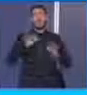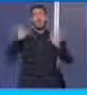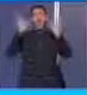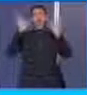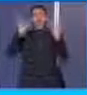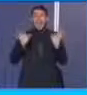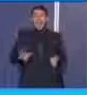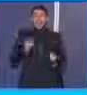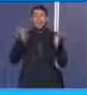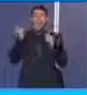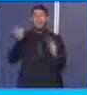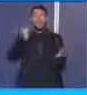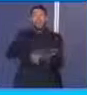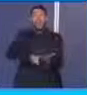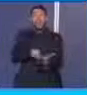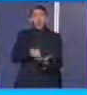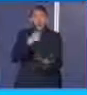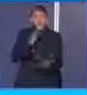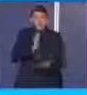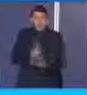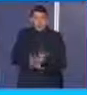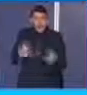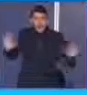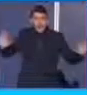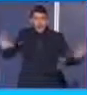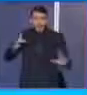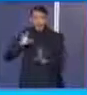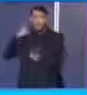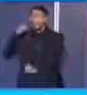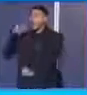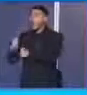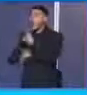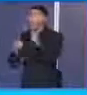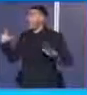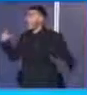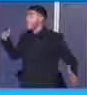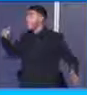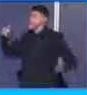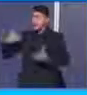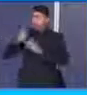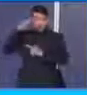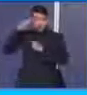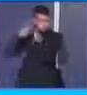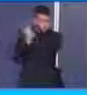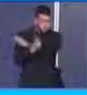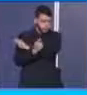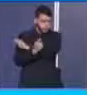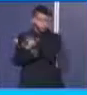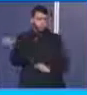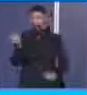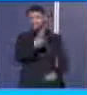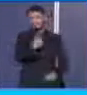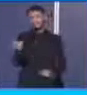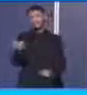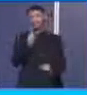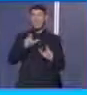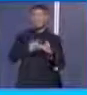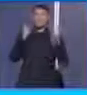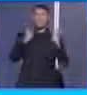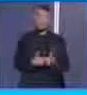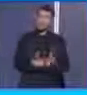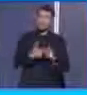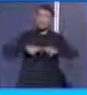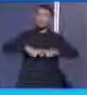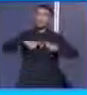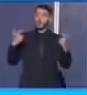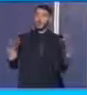για να αποκαθιλώσουν νοοτροπίες αιώνων. Απαιτείται αγωγή και εκπαίδευση. Από την οικογένεια, από το σχολείο, από